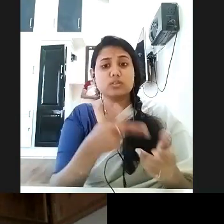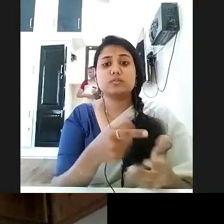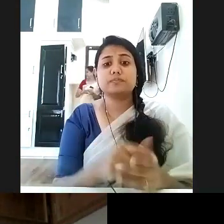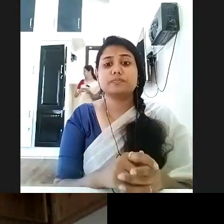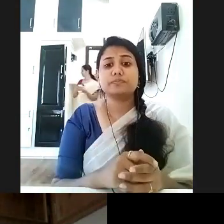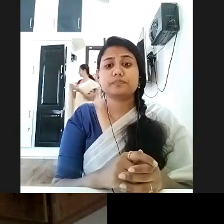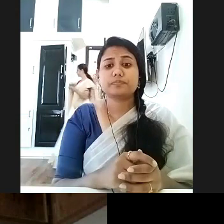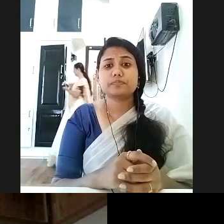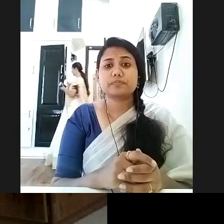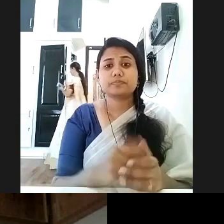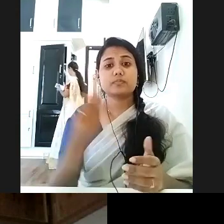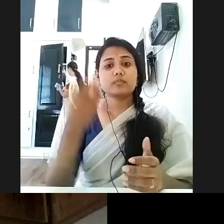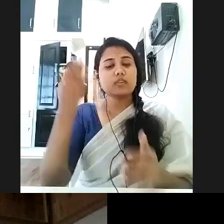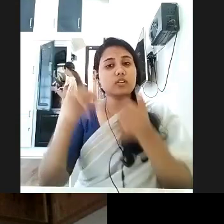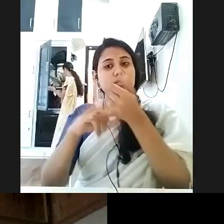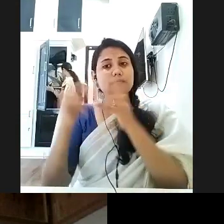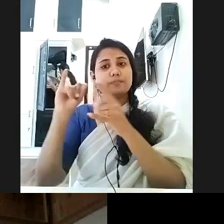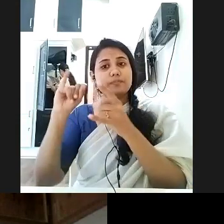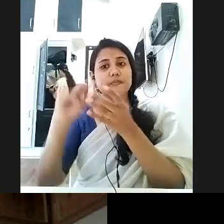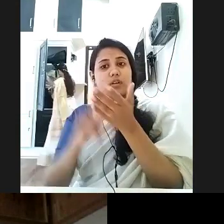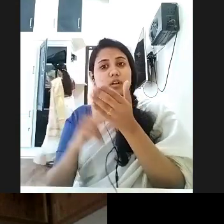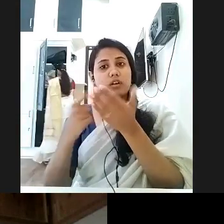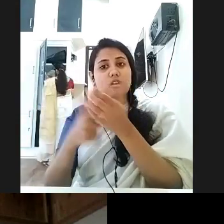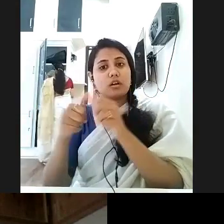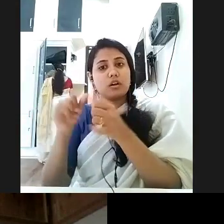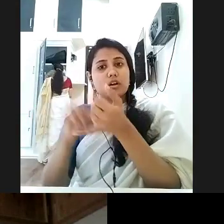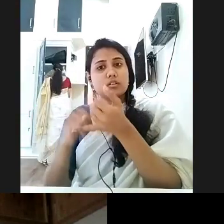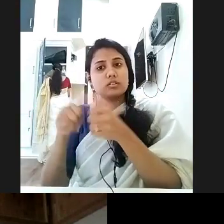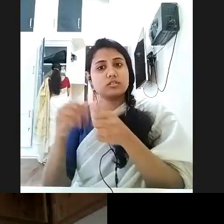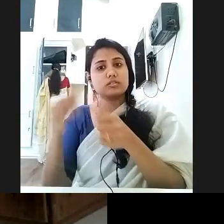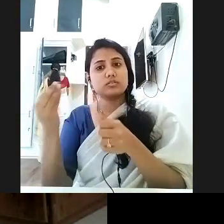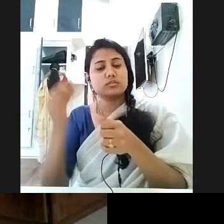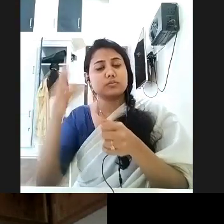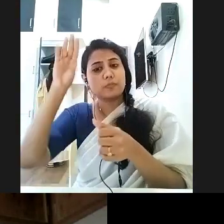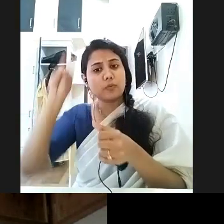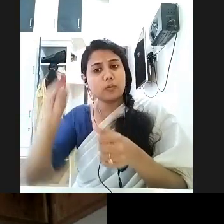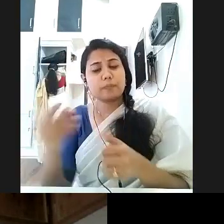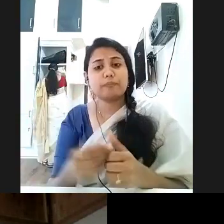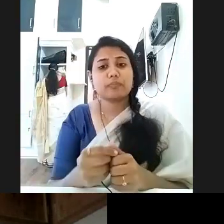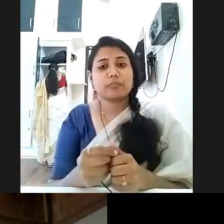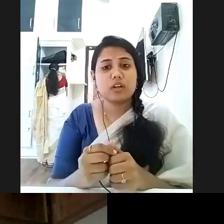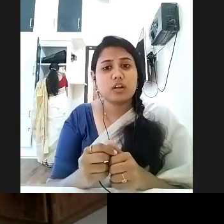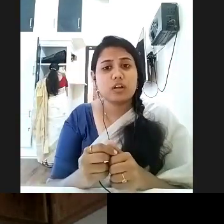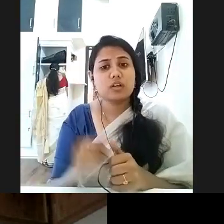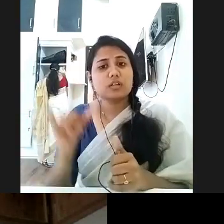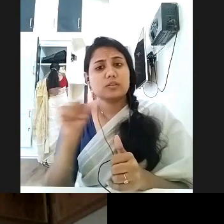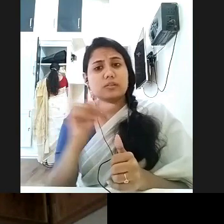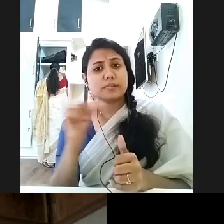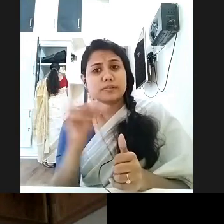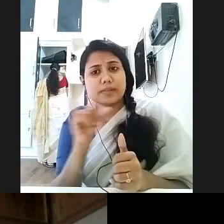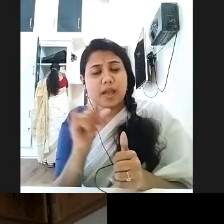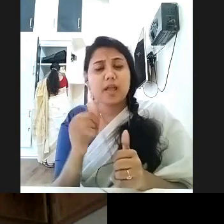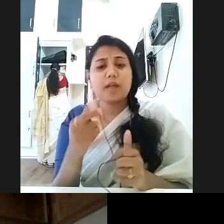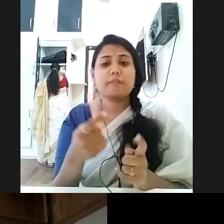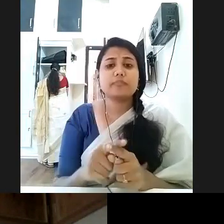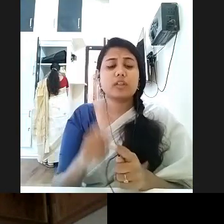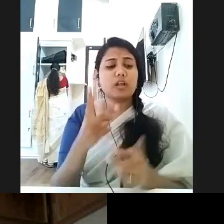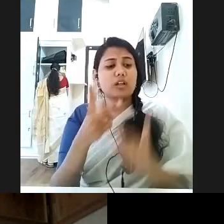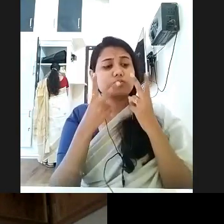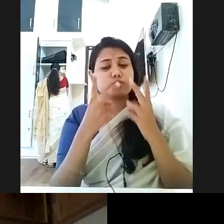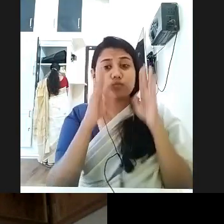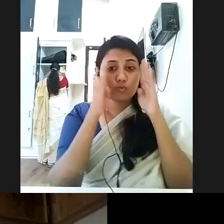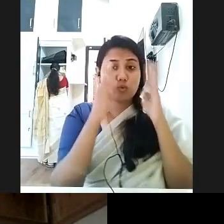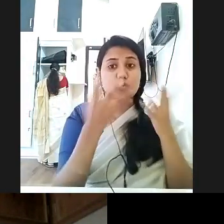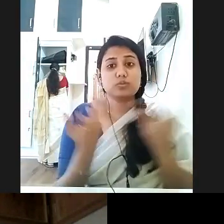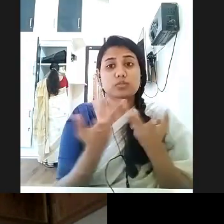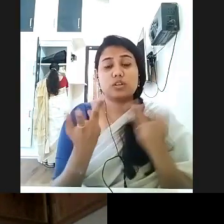കോസ്റ്റിനെക്കാട്ടിലും നമുക്ക് വളരെ ഇതിൽ കുറച്ച് കൊണ്ടുവരാൻ ഇപ്പൊ കുറവുണ്ടെന്ന് പറയുന്നു. അന്നേരം അതുപോലെ നമുക്ക് ട്രൈ ചെയ്യാൻ ഫോക്കസ് ചെയ്യേണ്ടത് റിസ്ഡിപ്ലാം